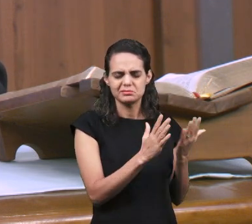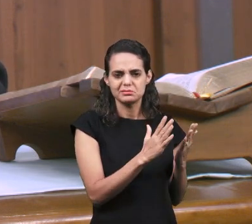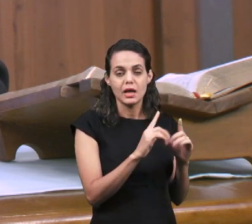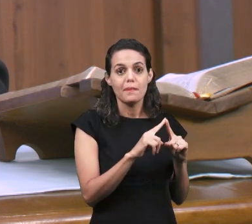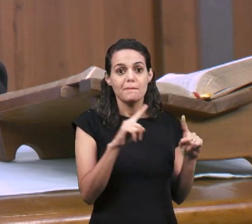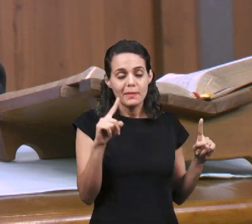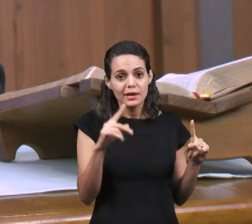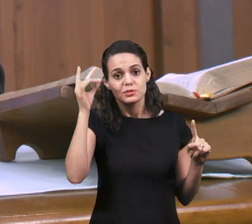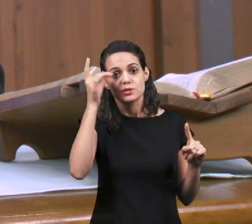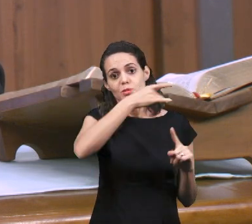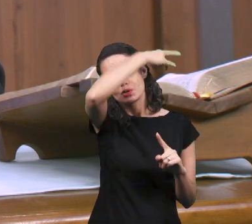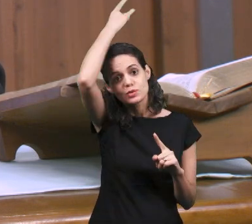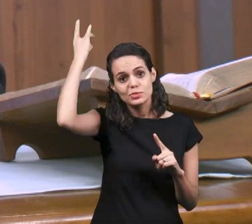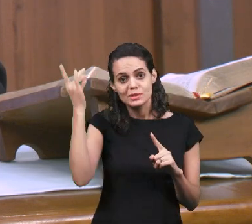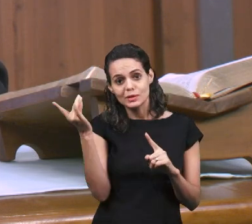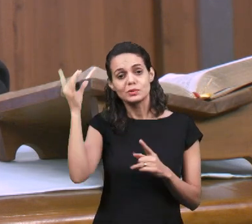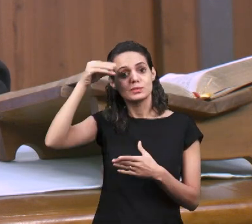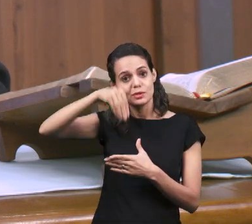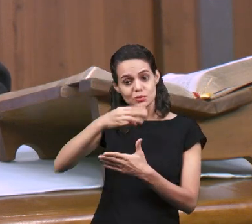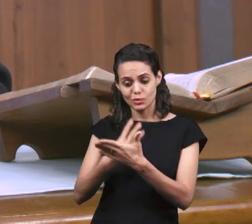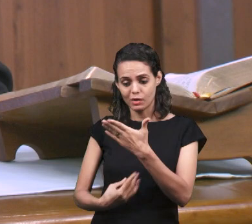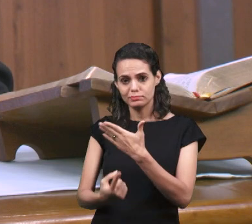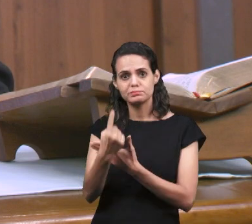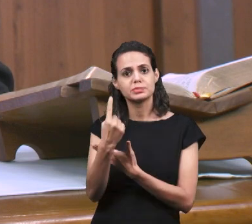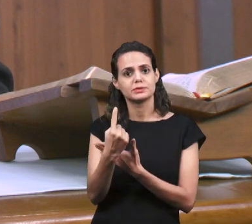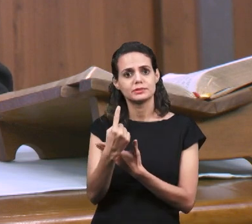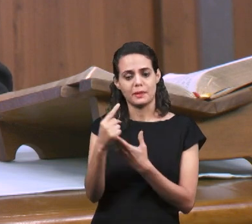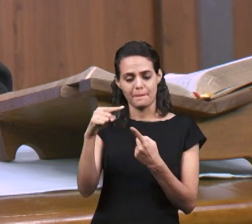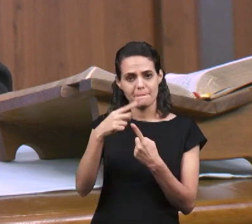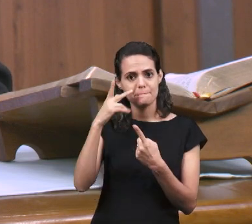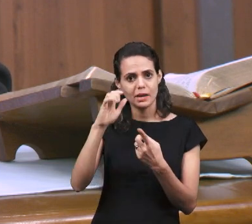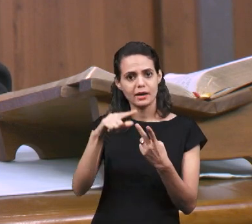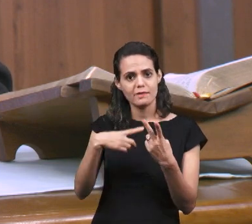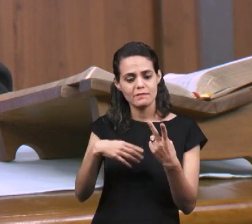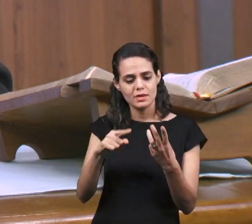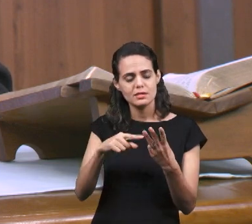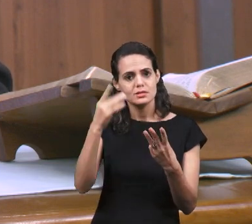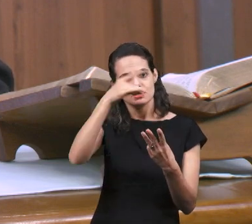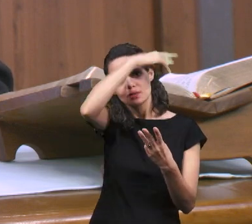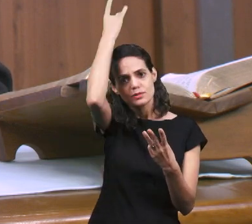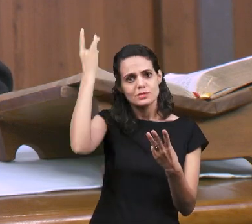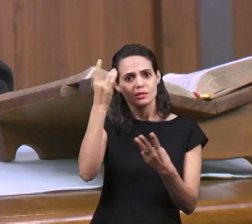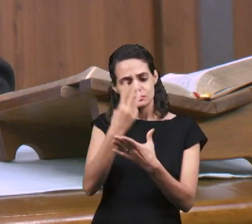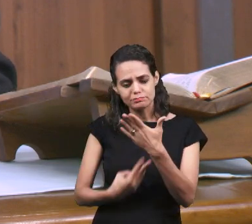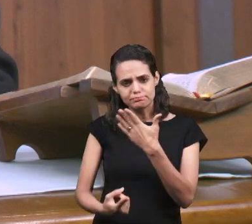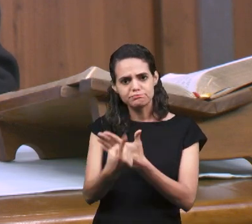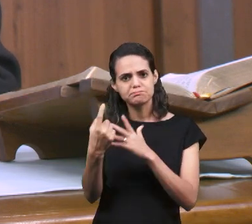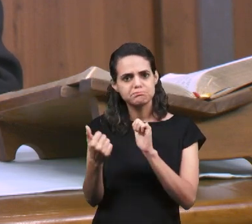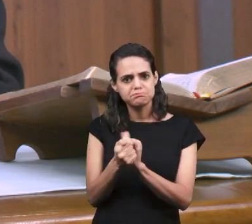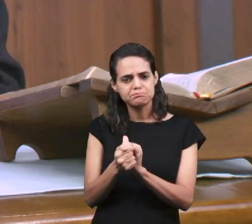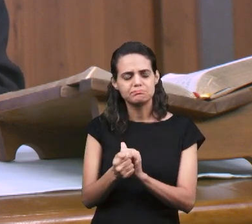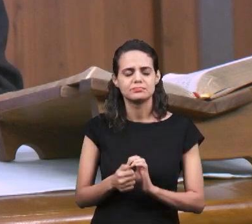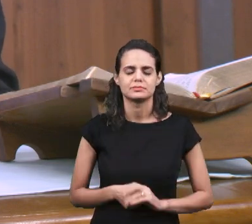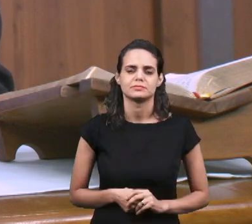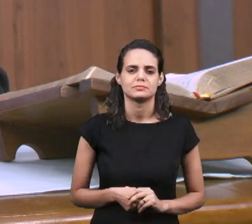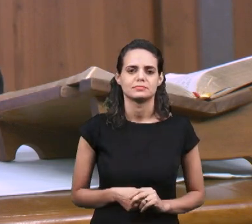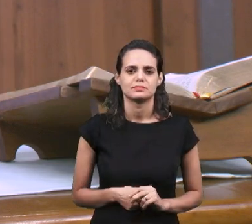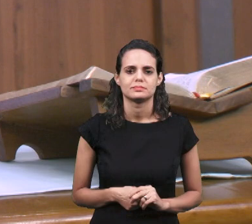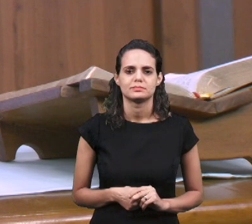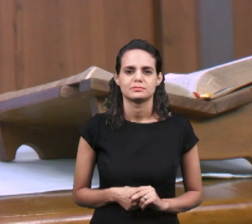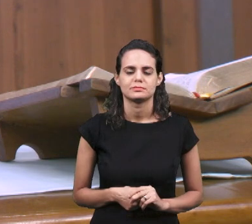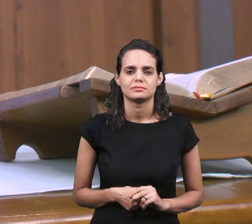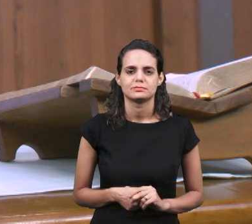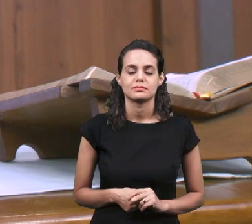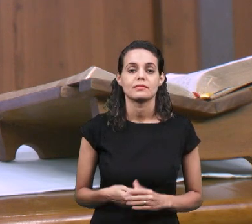notre réponse était non. Et vous avez pu accompagner à la maison. Nous avons la vidéo, la question numéro 7.